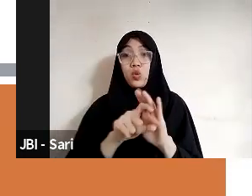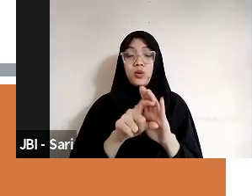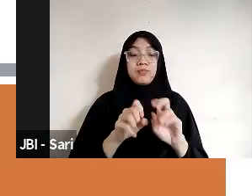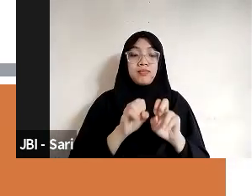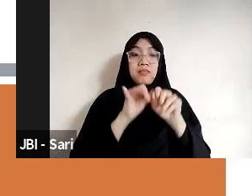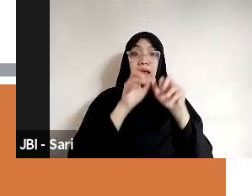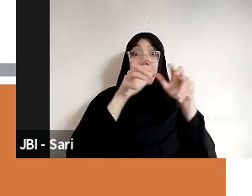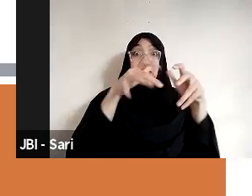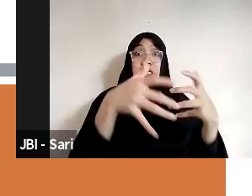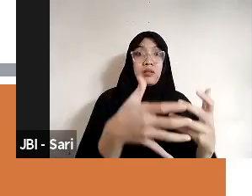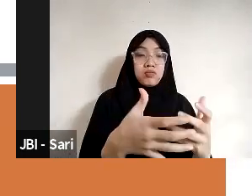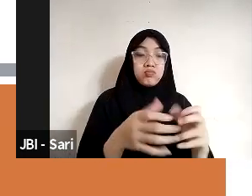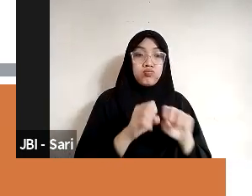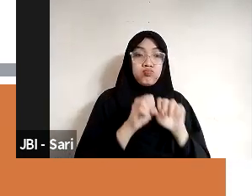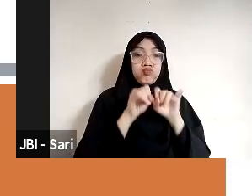di mana